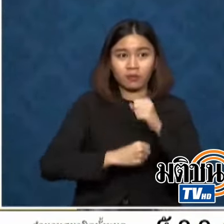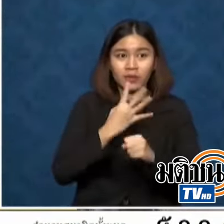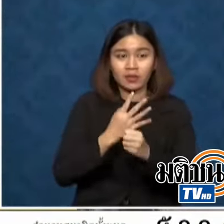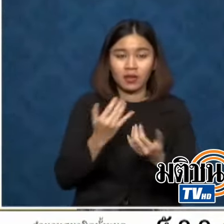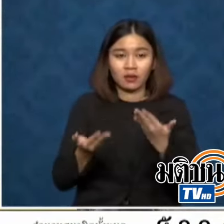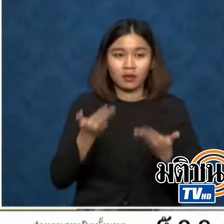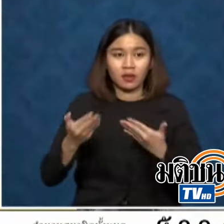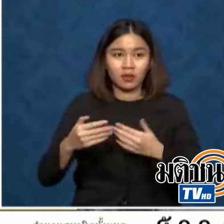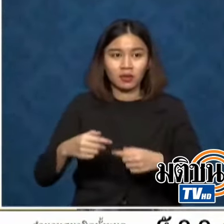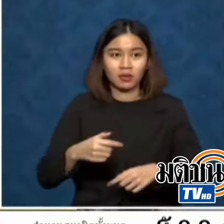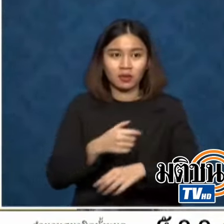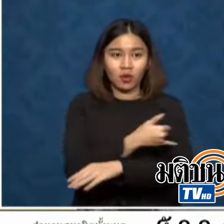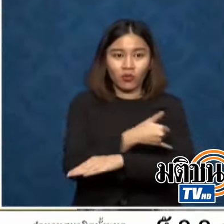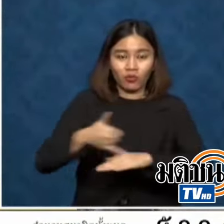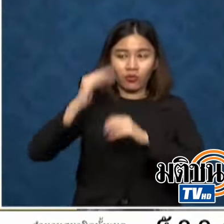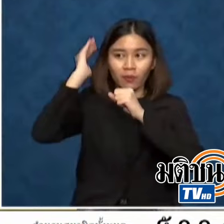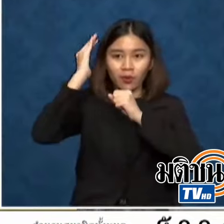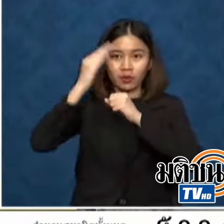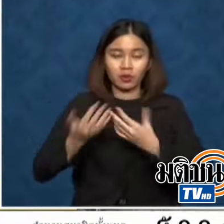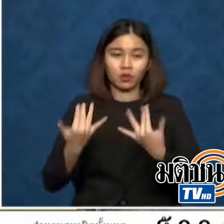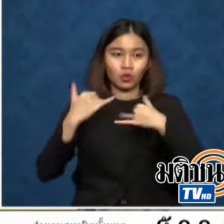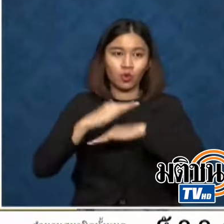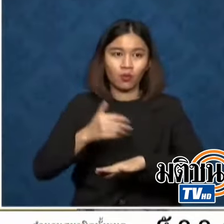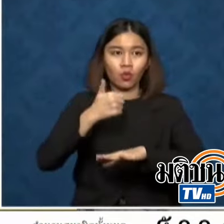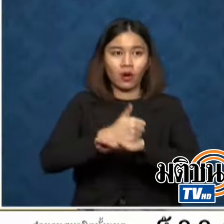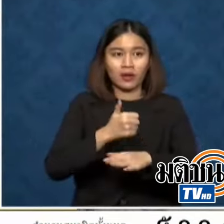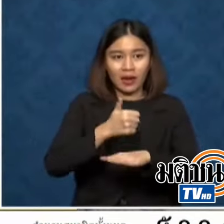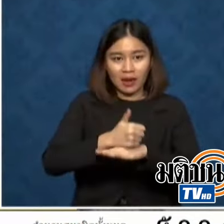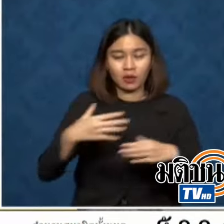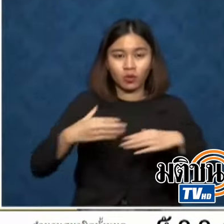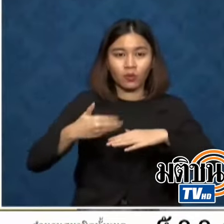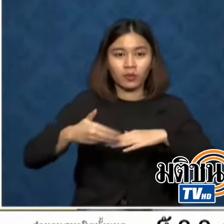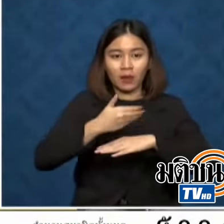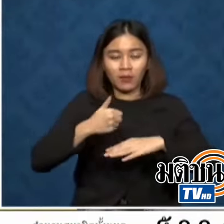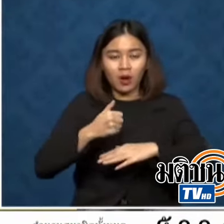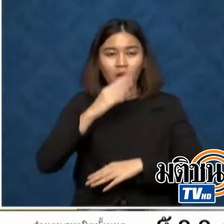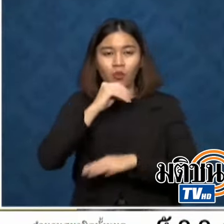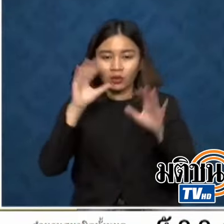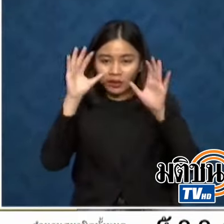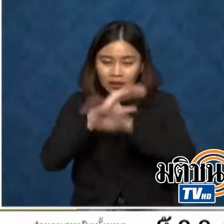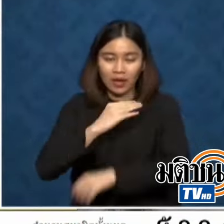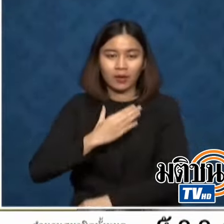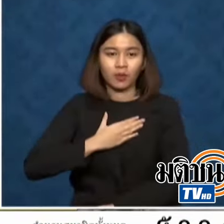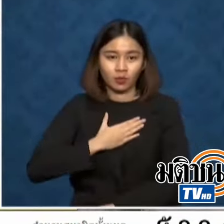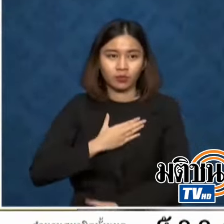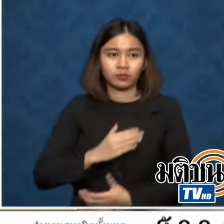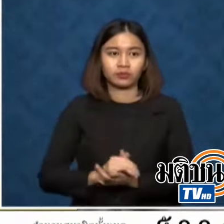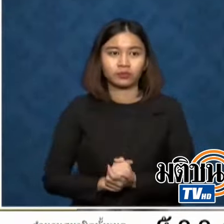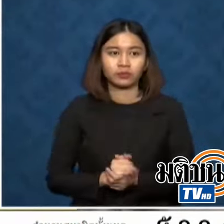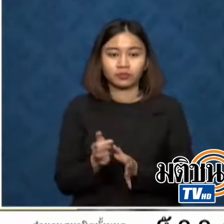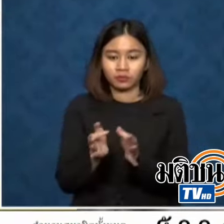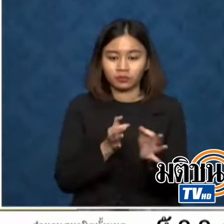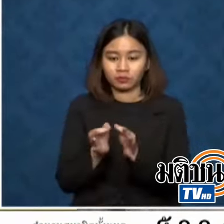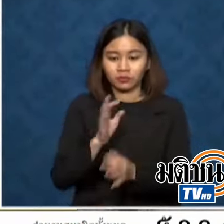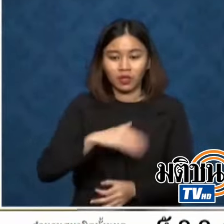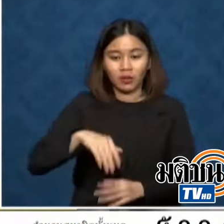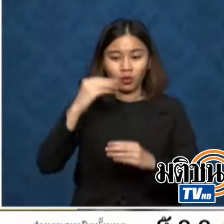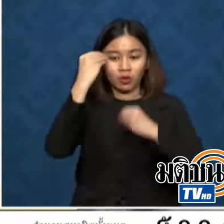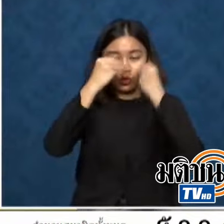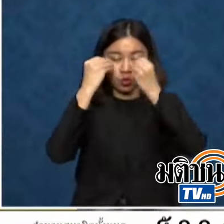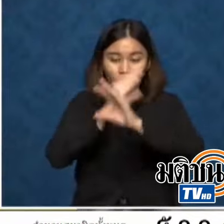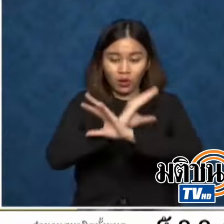ขึ้นเวทีดีเบตพร้อมๆกันกับหัวหน้าพรรคท่านหรือทางเลขาท่านท่านพูดคล้ายๆผมไงอธิบายให้ท่านหายงงก่อน